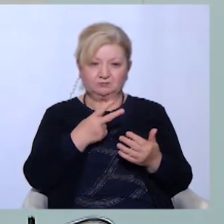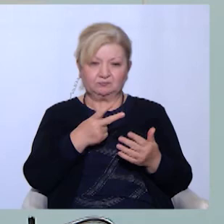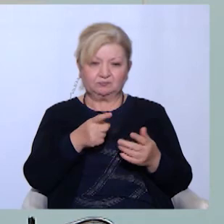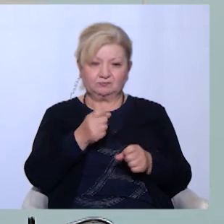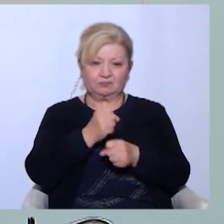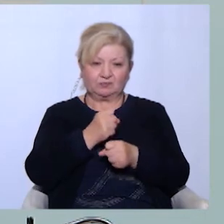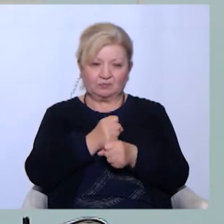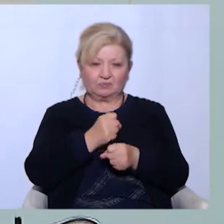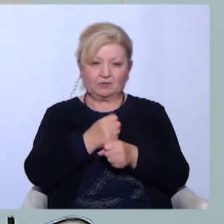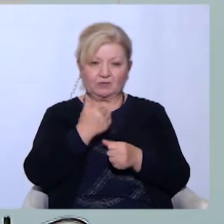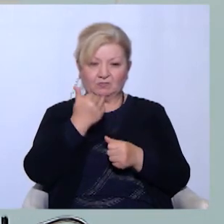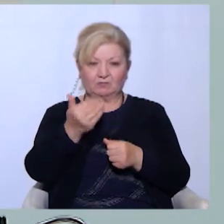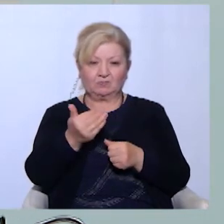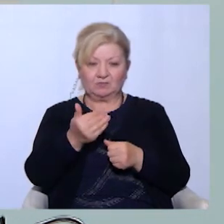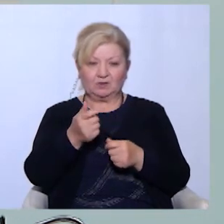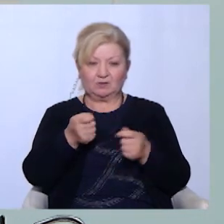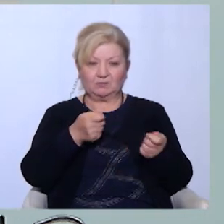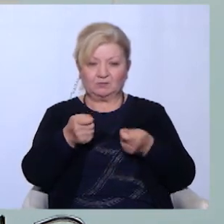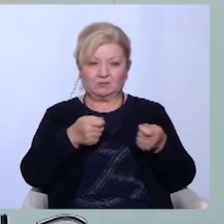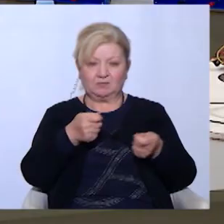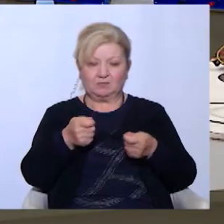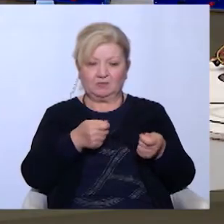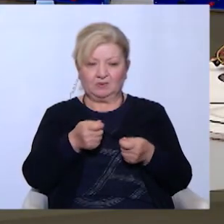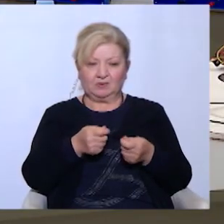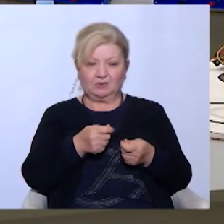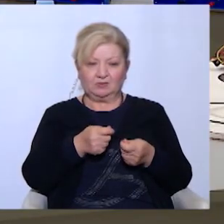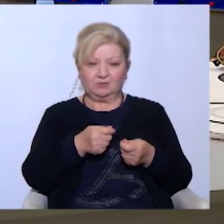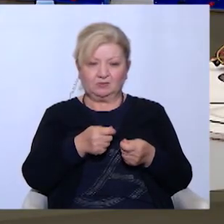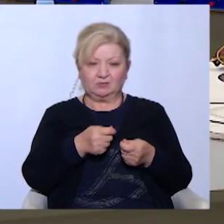ახლა მოდით მოვახდინოთ მათი მართვა,